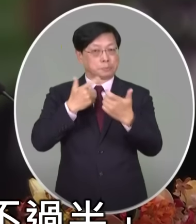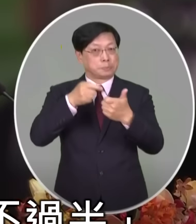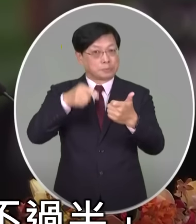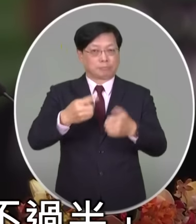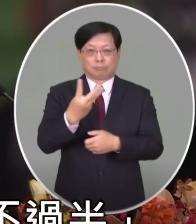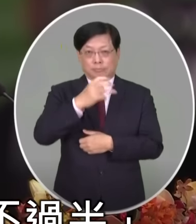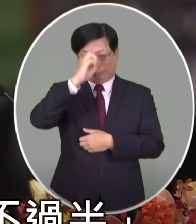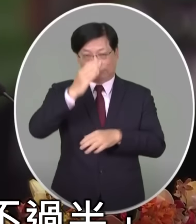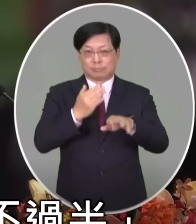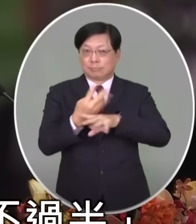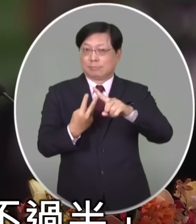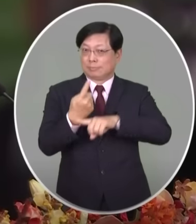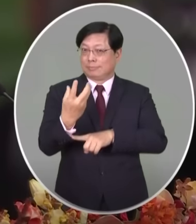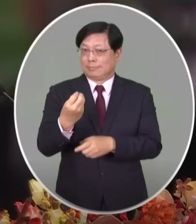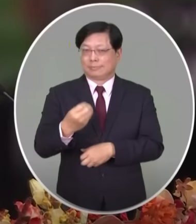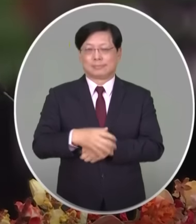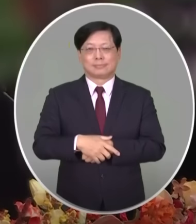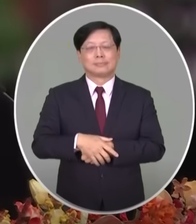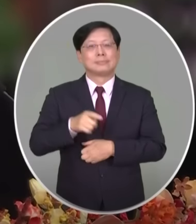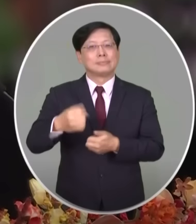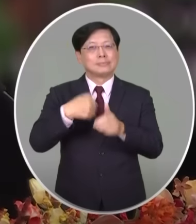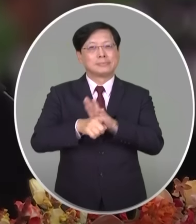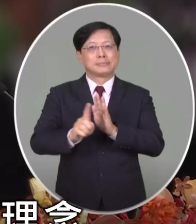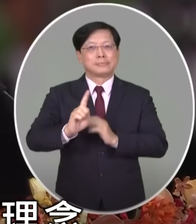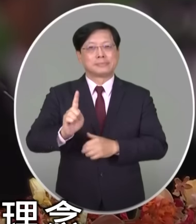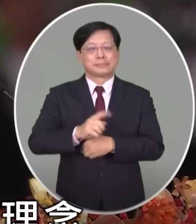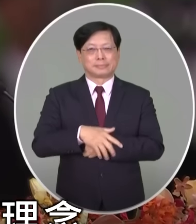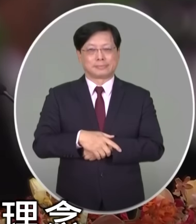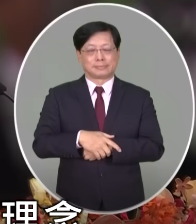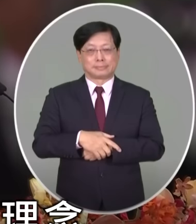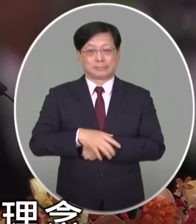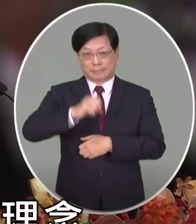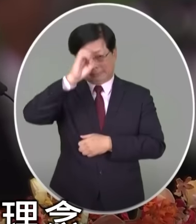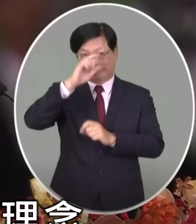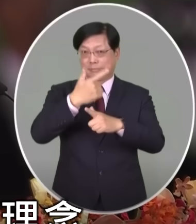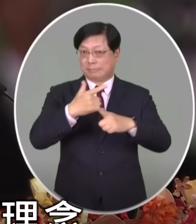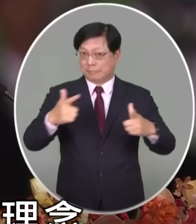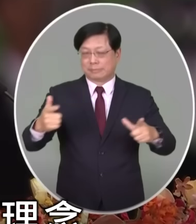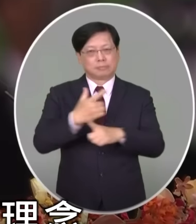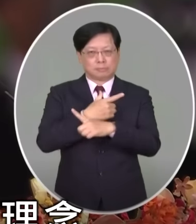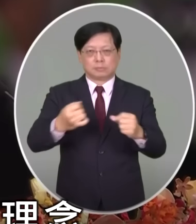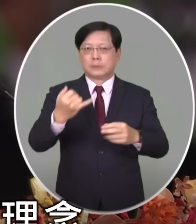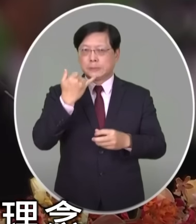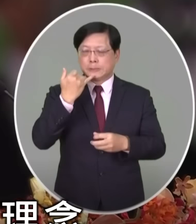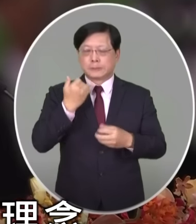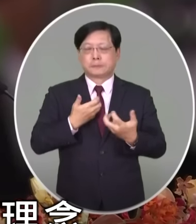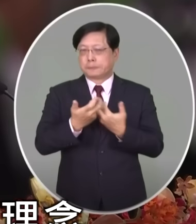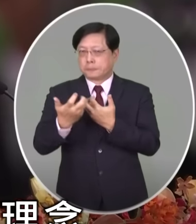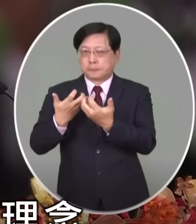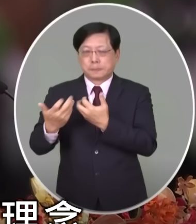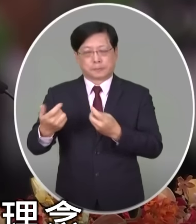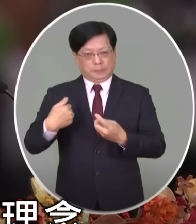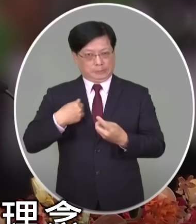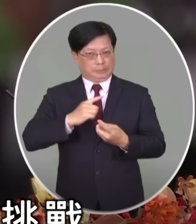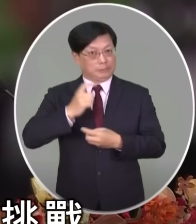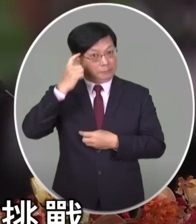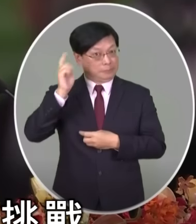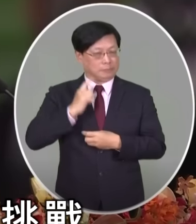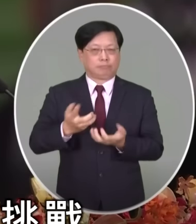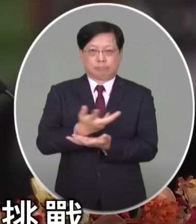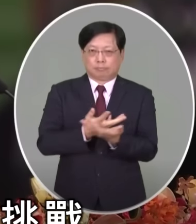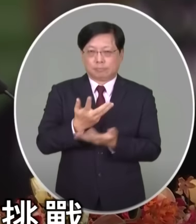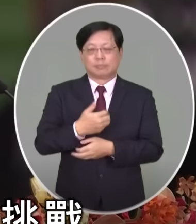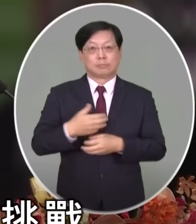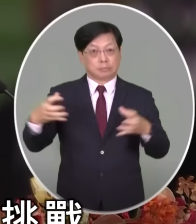三党不过半，这代表着朝野政党都能够分享各自的理念，也